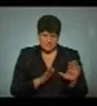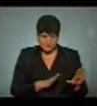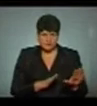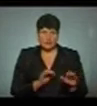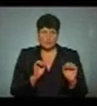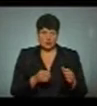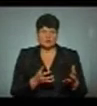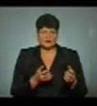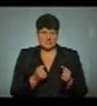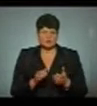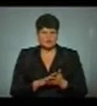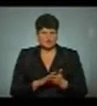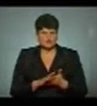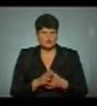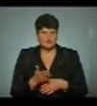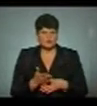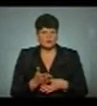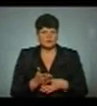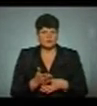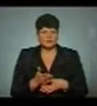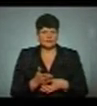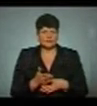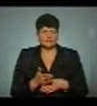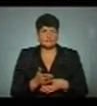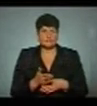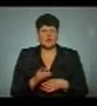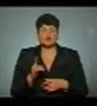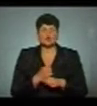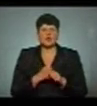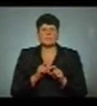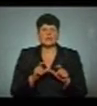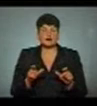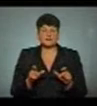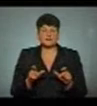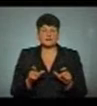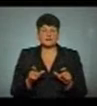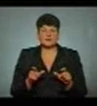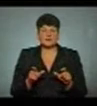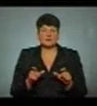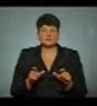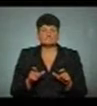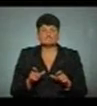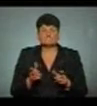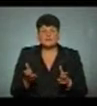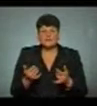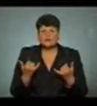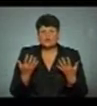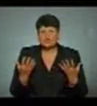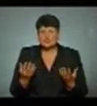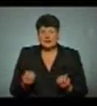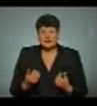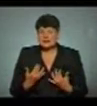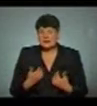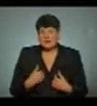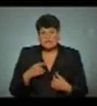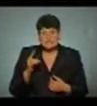Їх можна буде взяти безкоштовно, так, якщо люди так, прийдуть? Так, безкоштовно. А щодо аптек приватних немає інформації? Ну, на сьогоднішній день, наскільки я